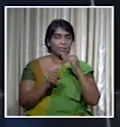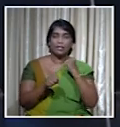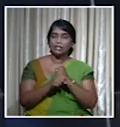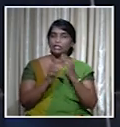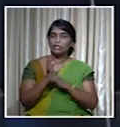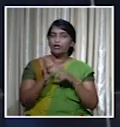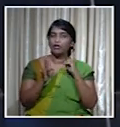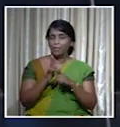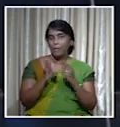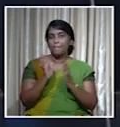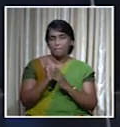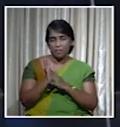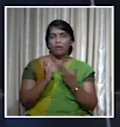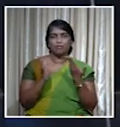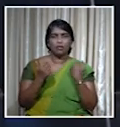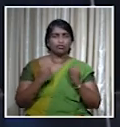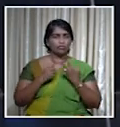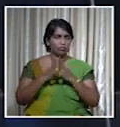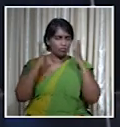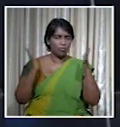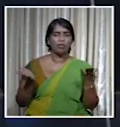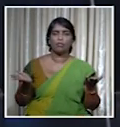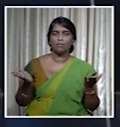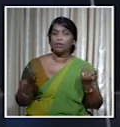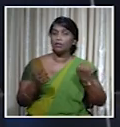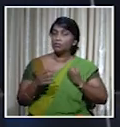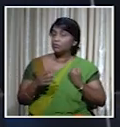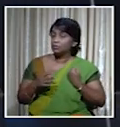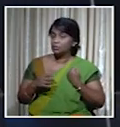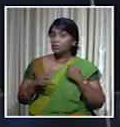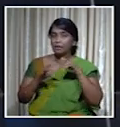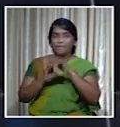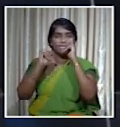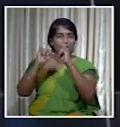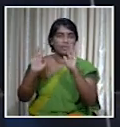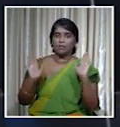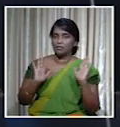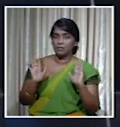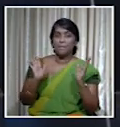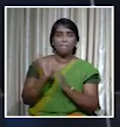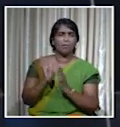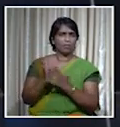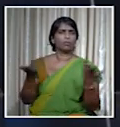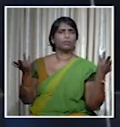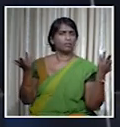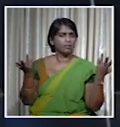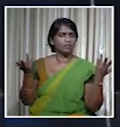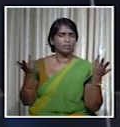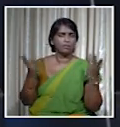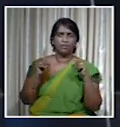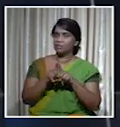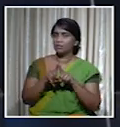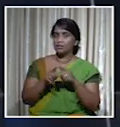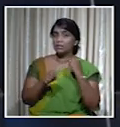එකේ සමාජිකව ඉන්න අපේ රටේ වෛද්‍යවරු බහුතරයක් ඒ වෛද්‍යවරුන්ගේ වැරද්දක් නැහැ සමාජිකයම මොනව කරන්නද GMO